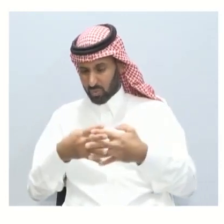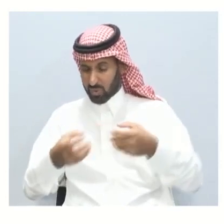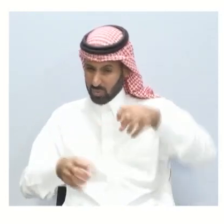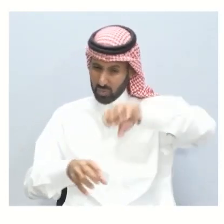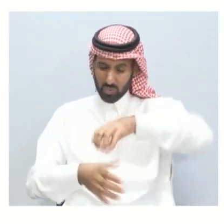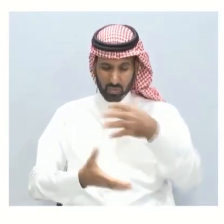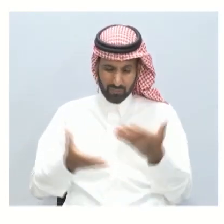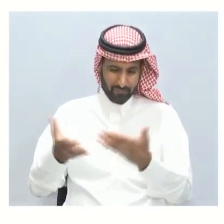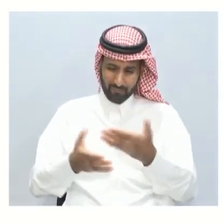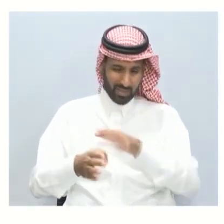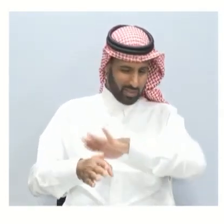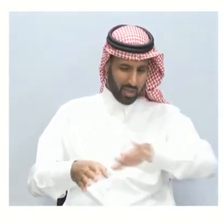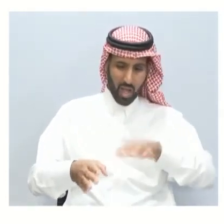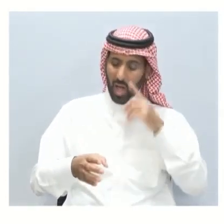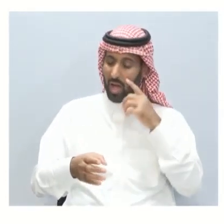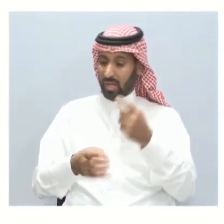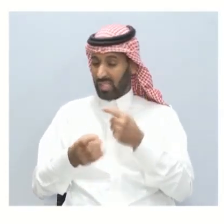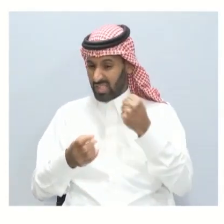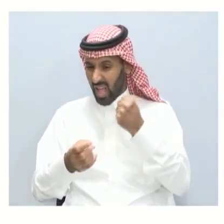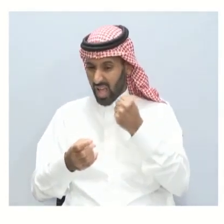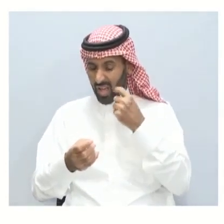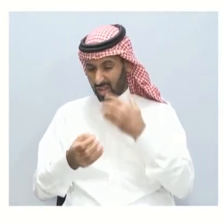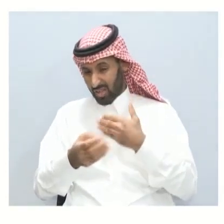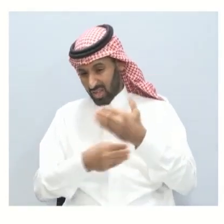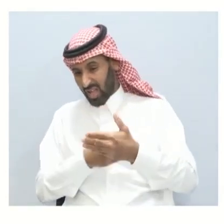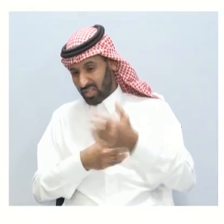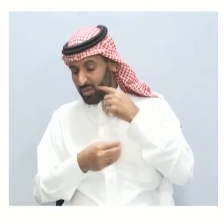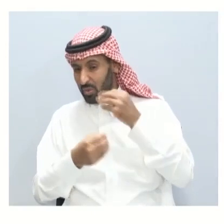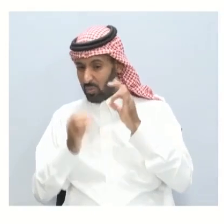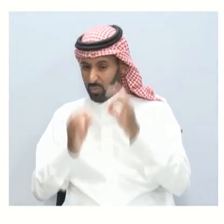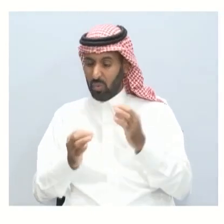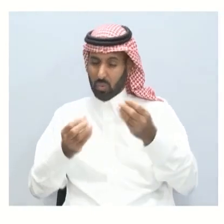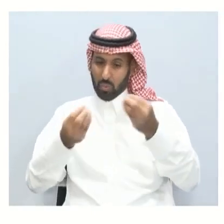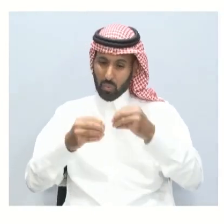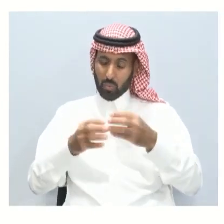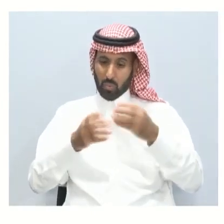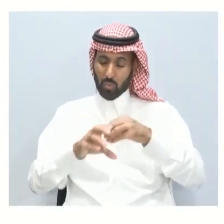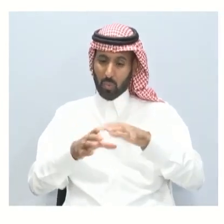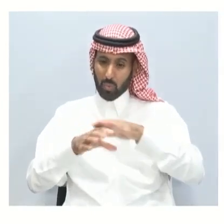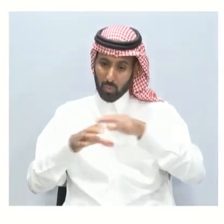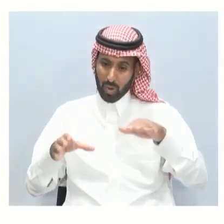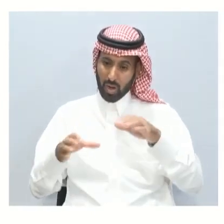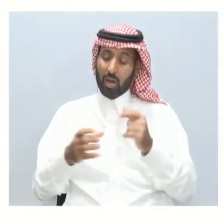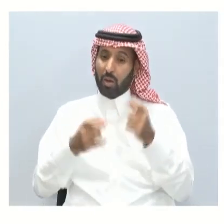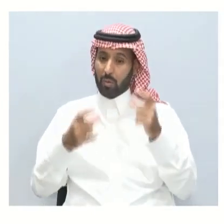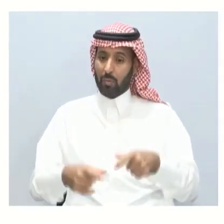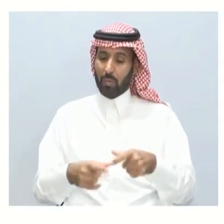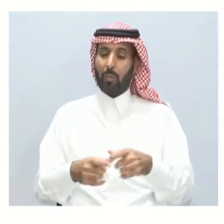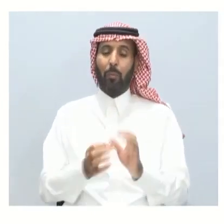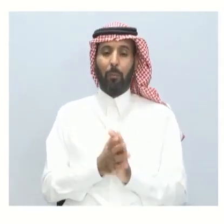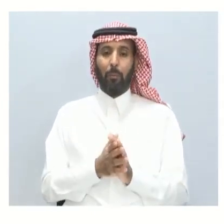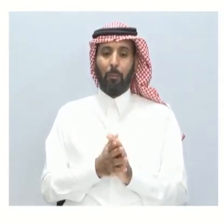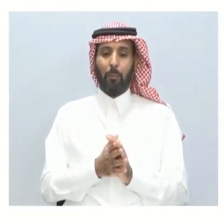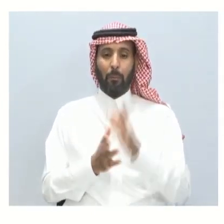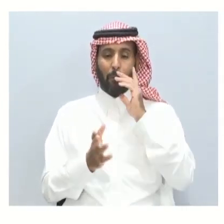مستويات الطاقه الخارجيه لها ممتلئه تماما بالتالي هي مستقره في بنائها الذري اذا هنا لا